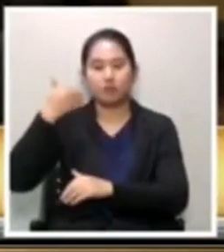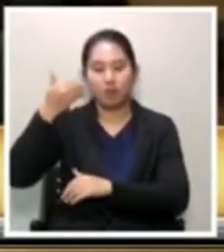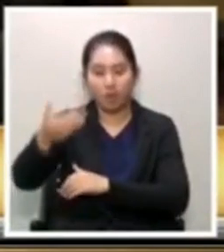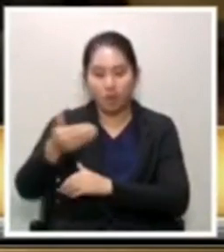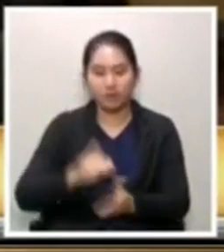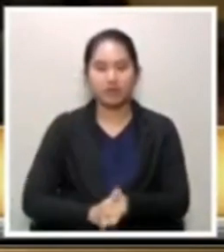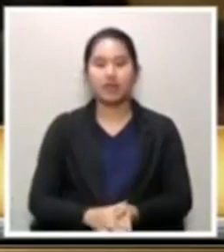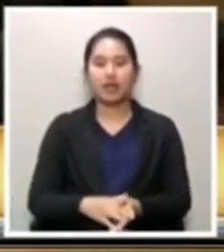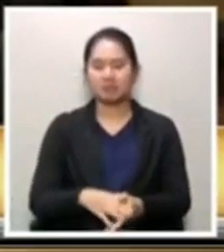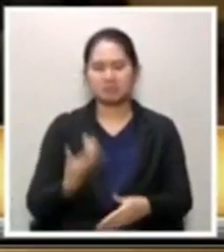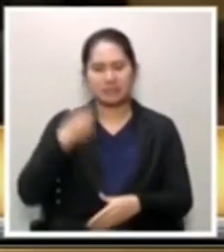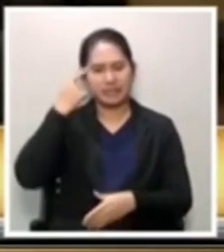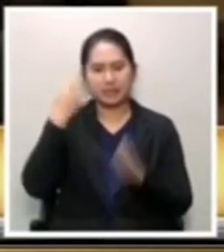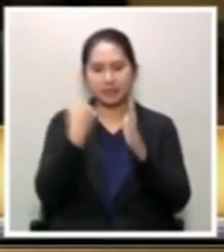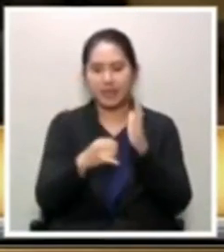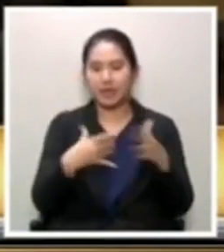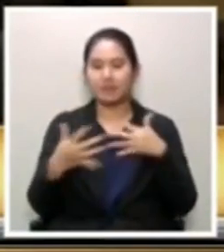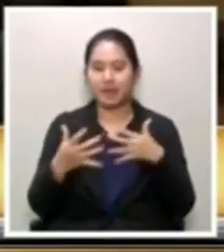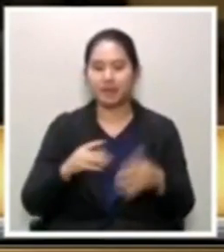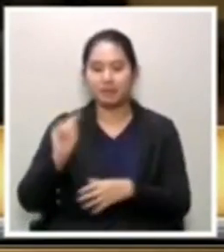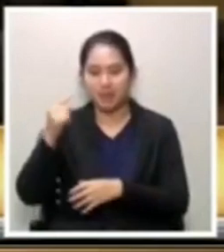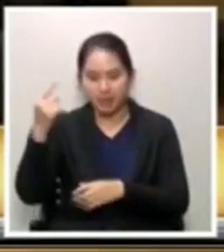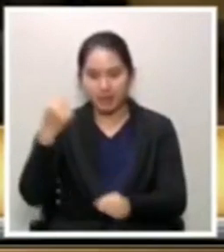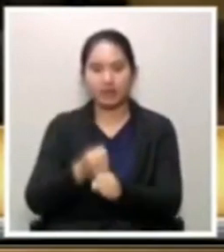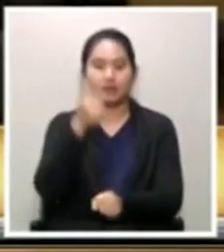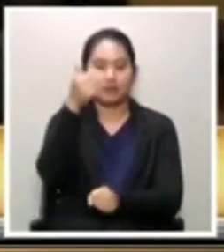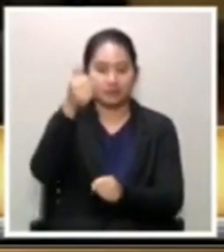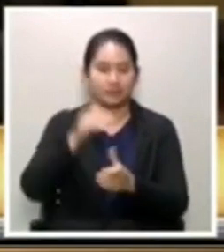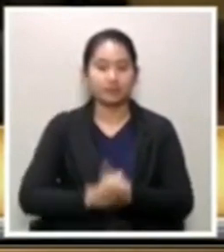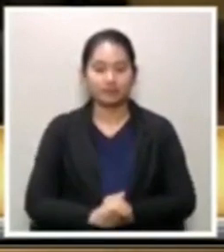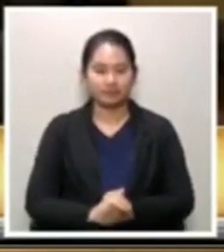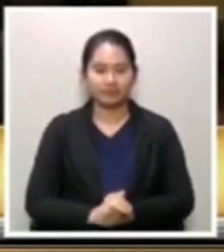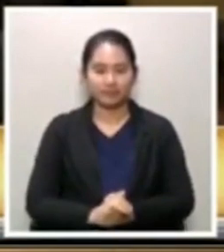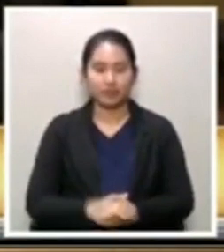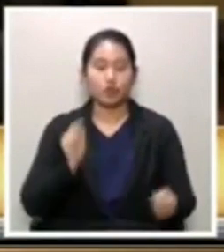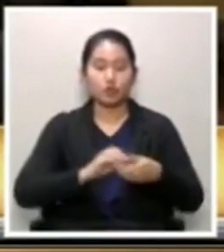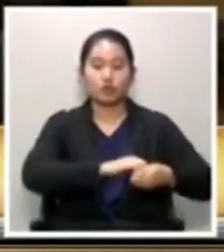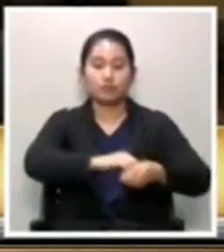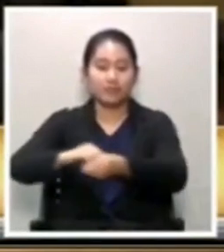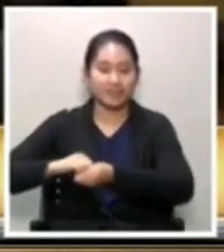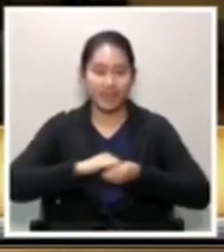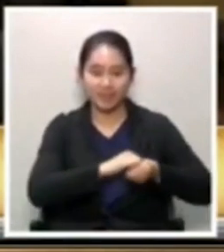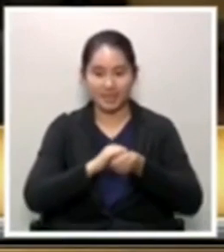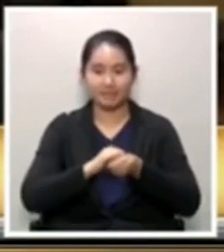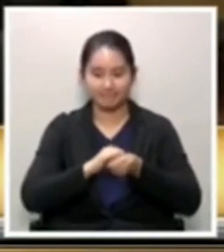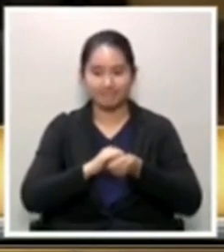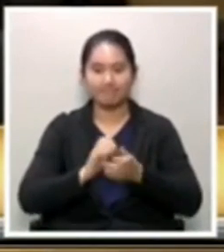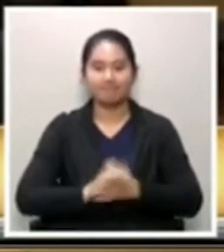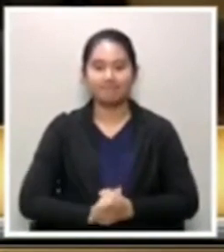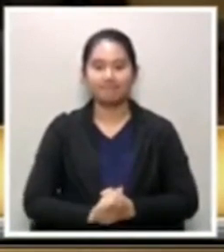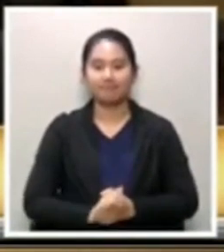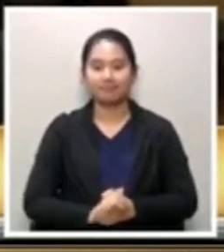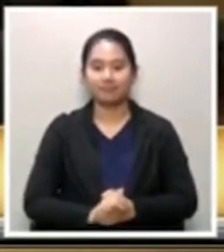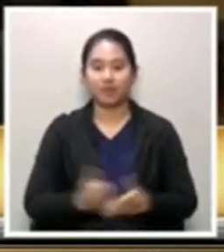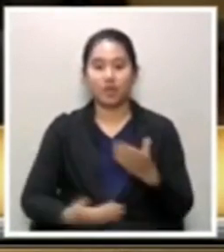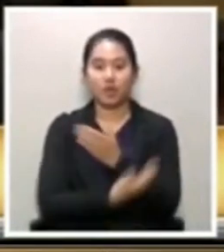ได้มีโอกาสตัดสินใจใหม่ประกันเสรีภาพในการแสดงออกสร้างความปรองดองสมานฉันท์นะครับสามารถเปิดโ